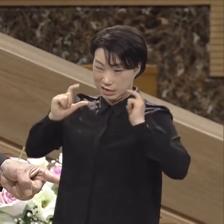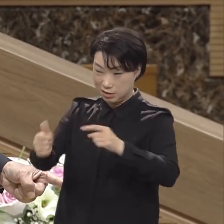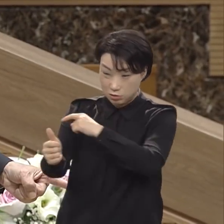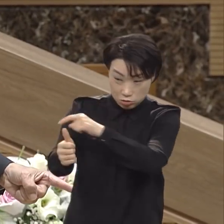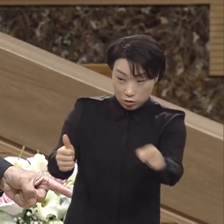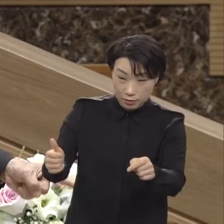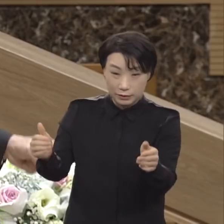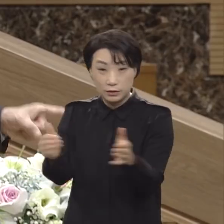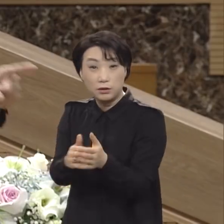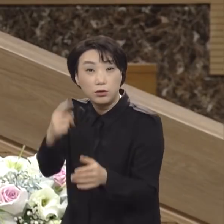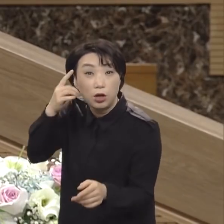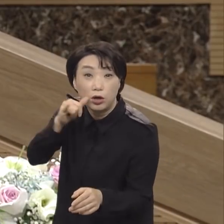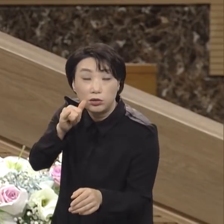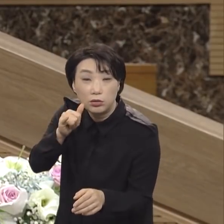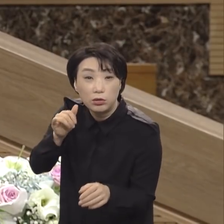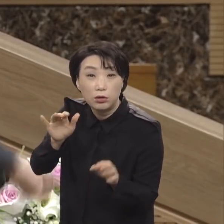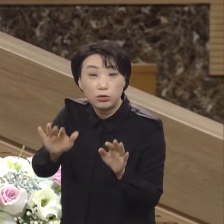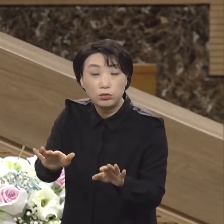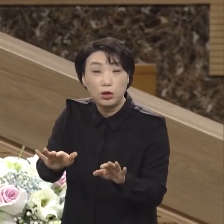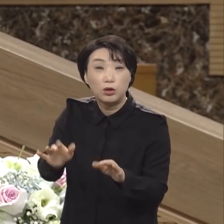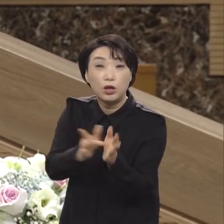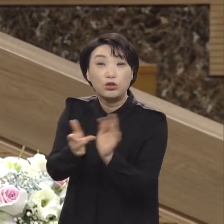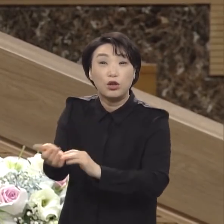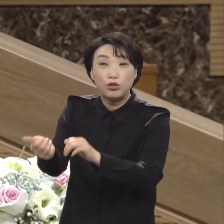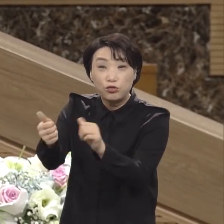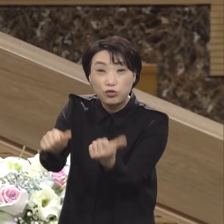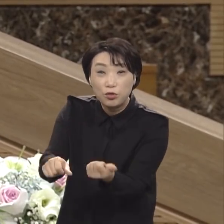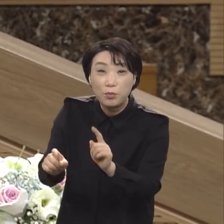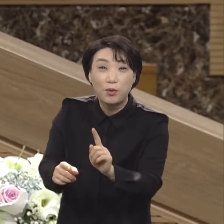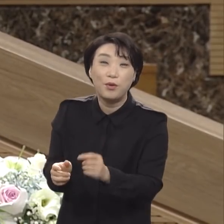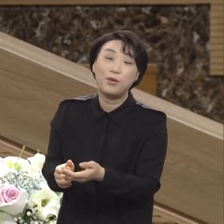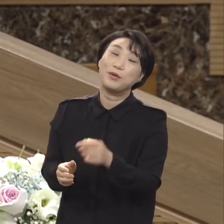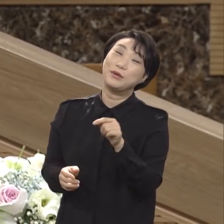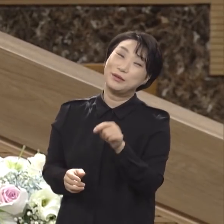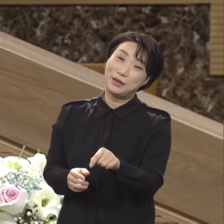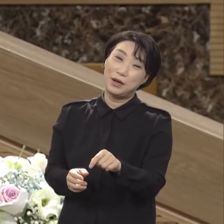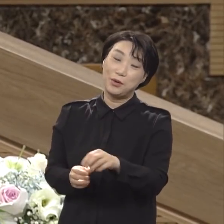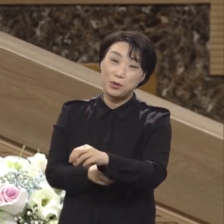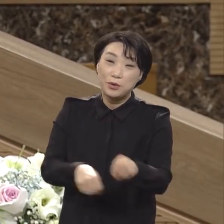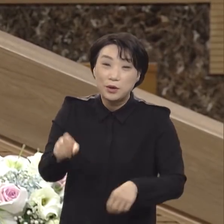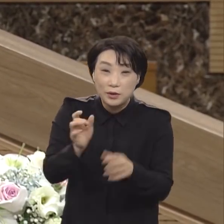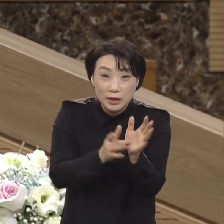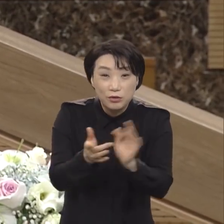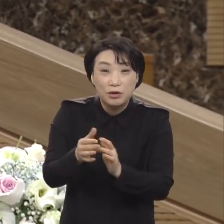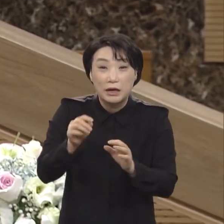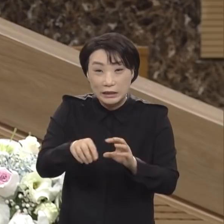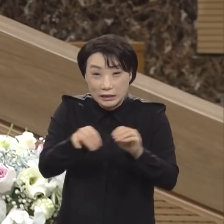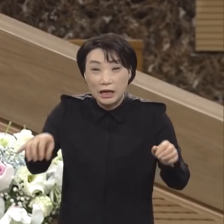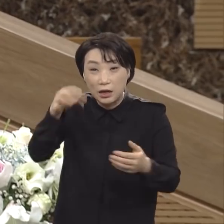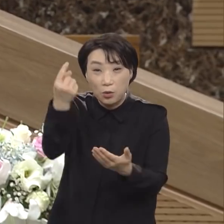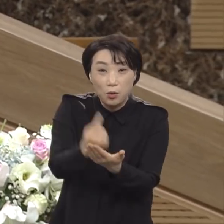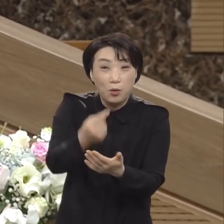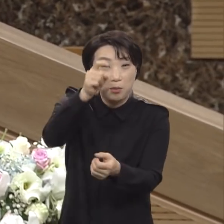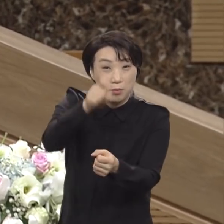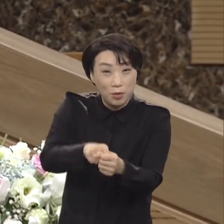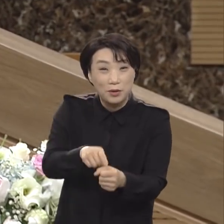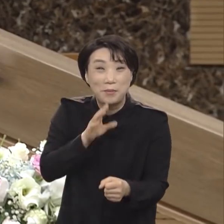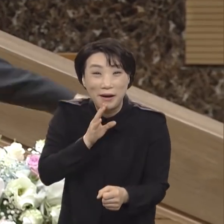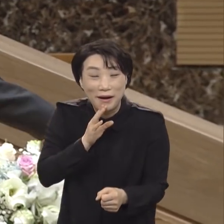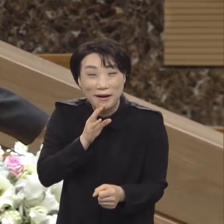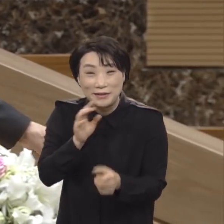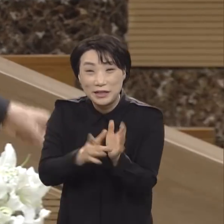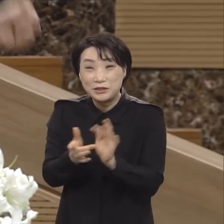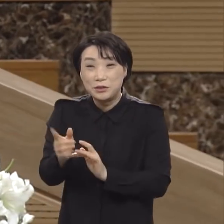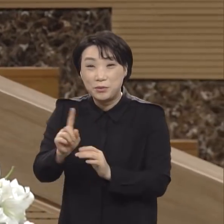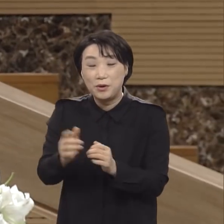줄 알았는데 그의 죽음이 그가 이 땅에 오신 키포인트였고 죽음이